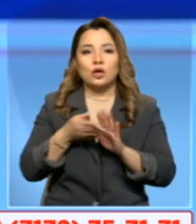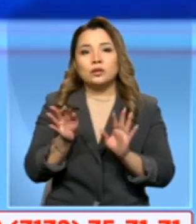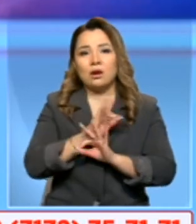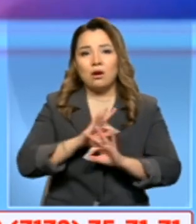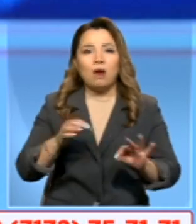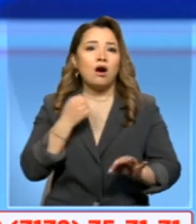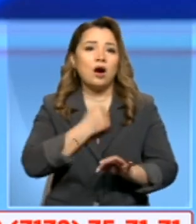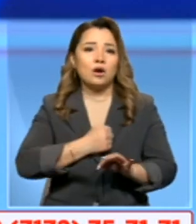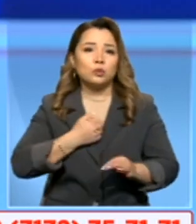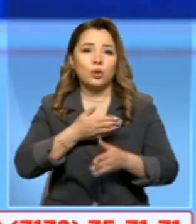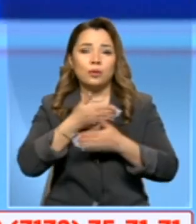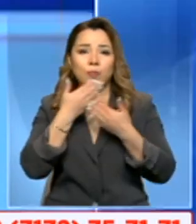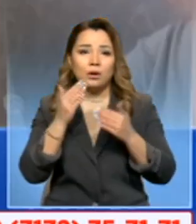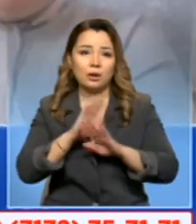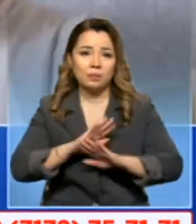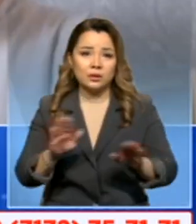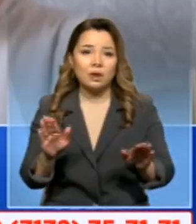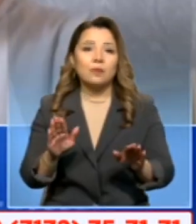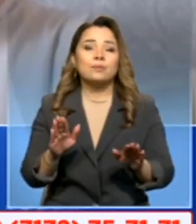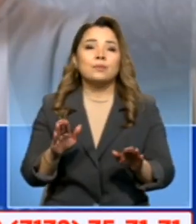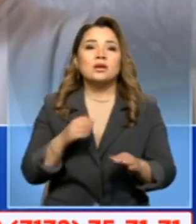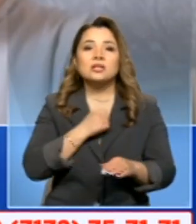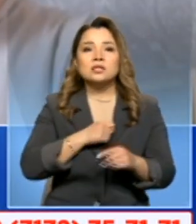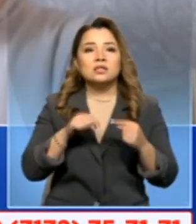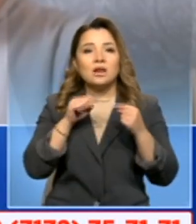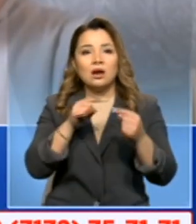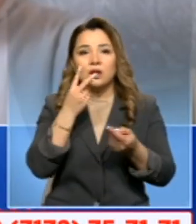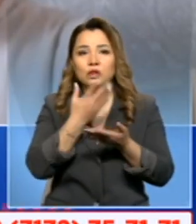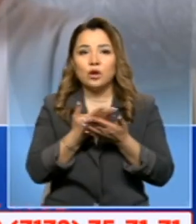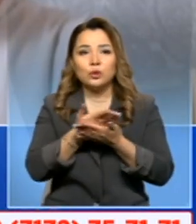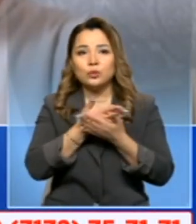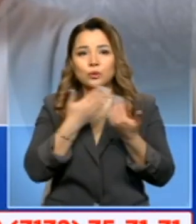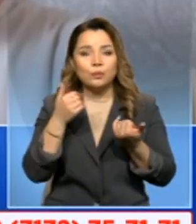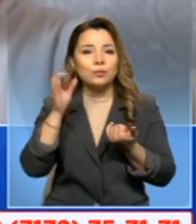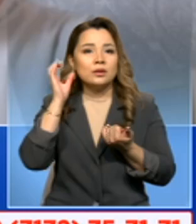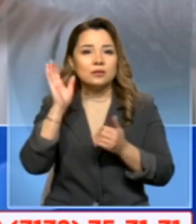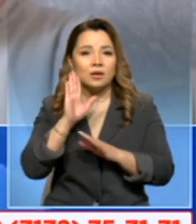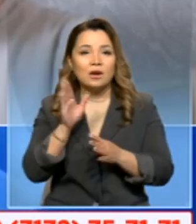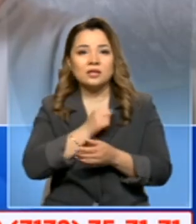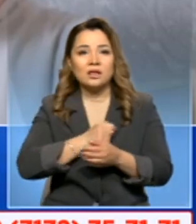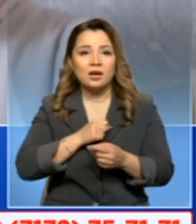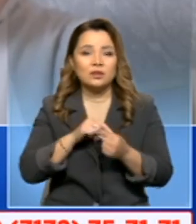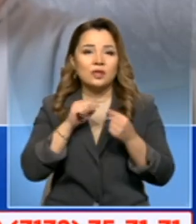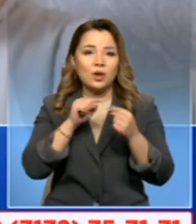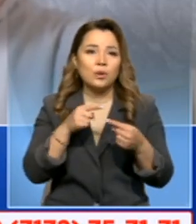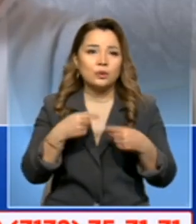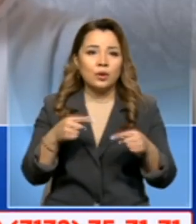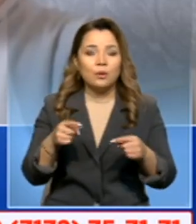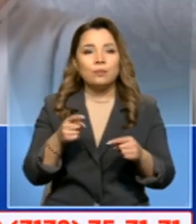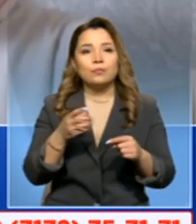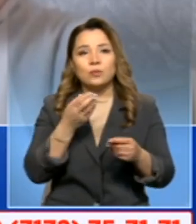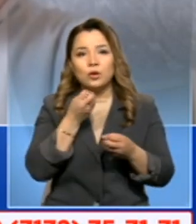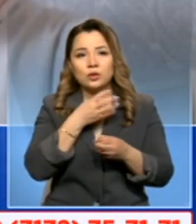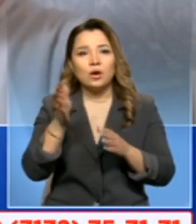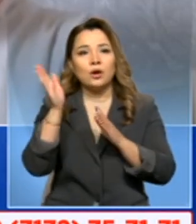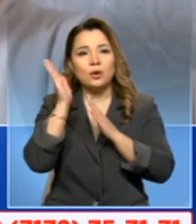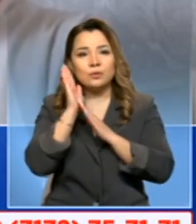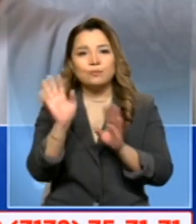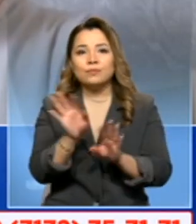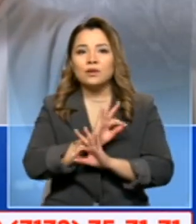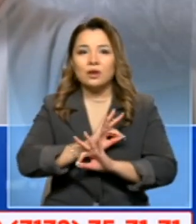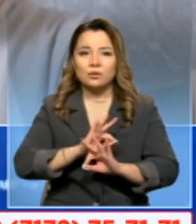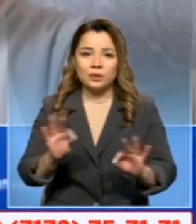Ашуланбаймын, көп негатив қарамаймын, негатив естімеймін, бақтылы ұйықтаймын, кереметпін қазір,